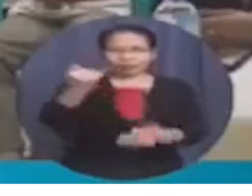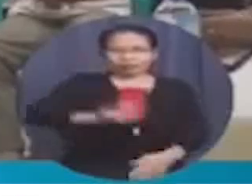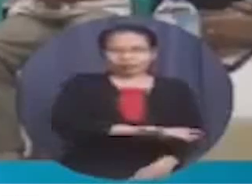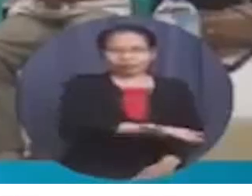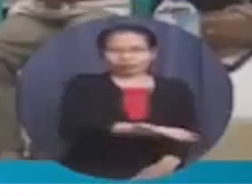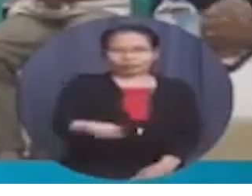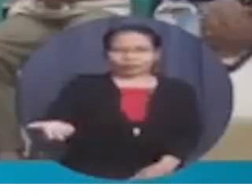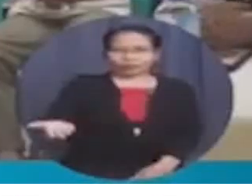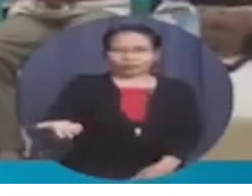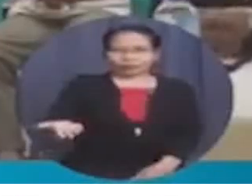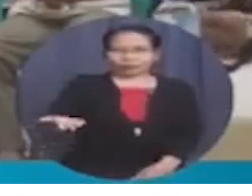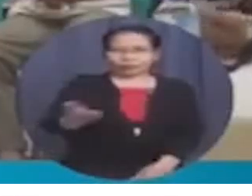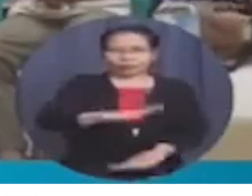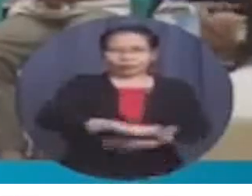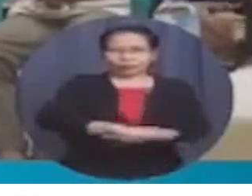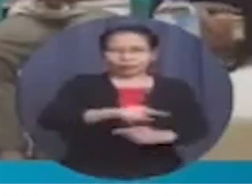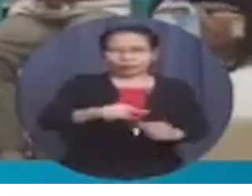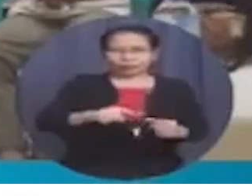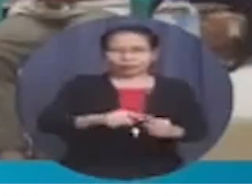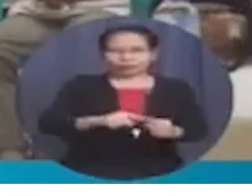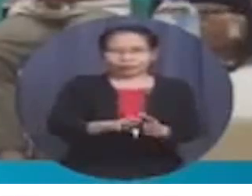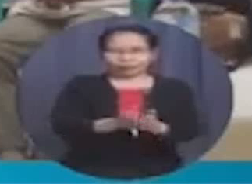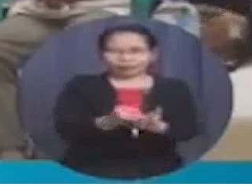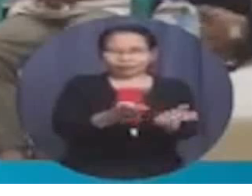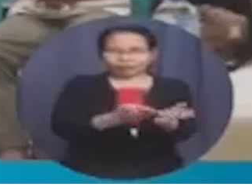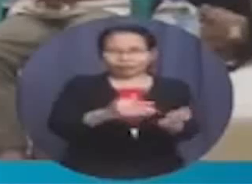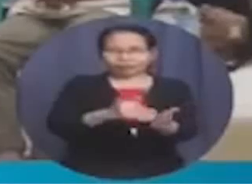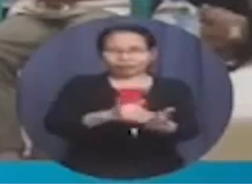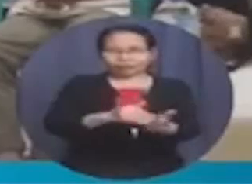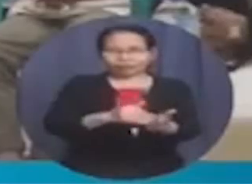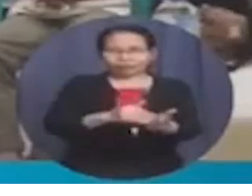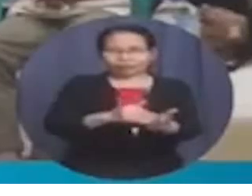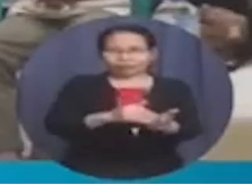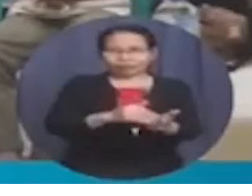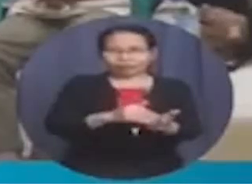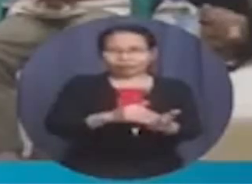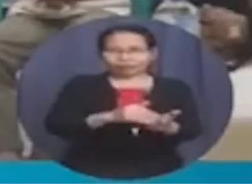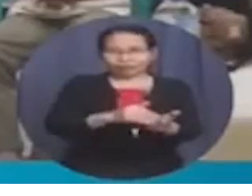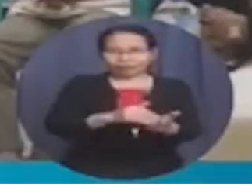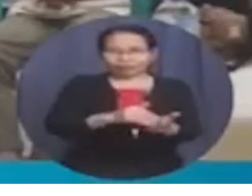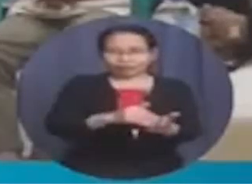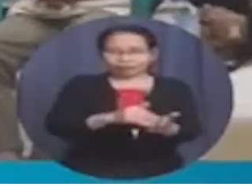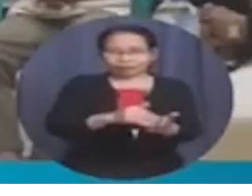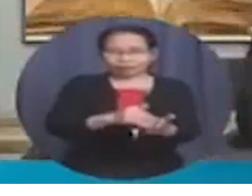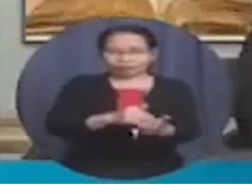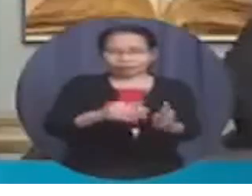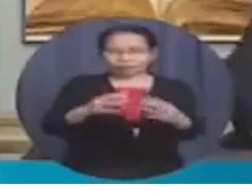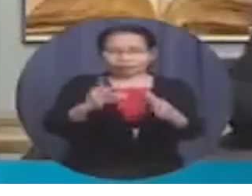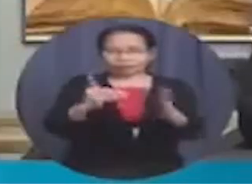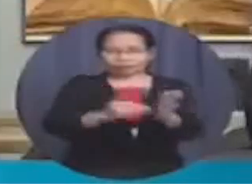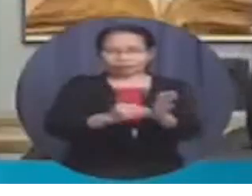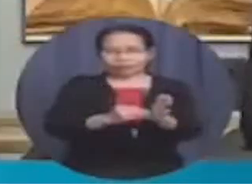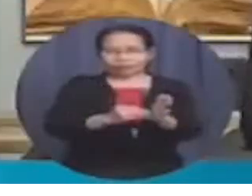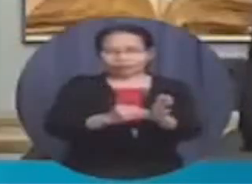inaanyayahan kita sa, kailan ba yun? May Bible study ba tayo, kapatid na Daniel? Mass indoctrination